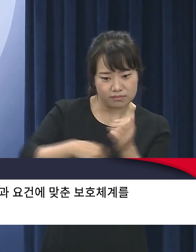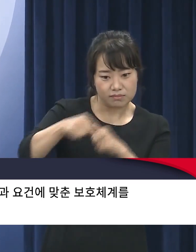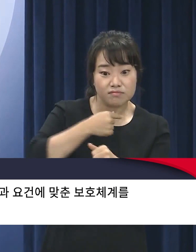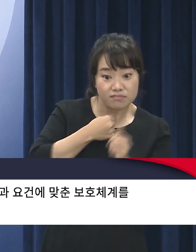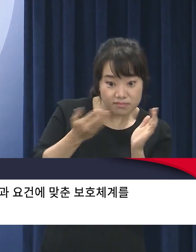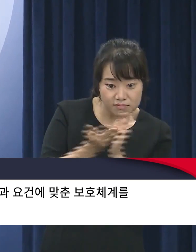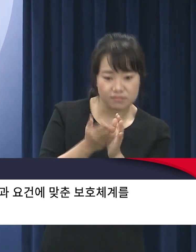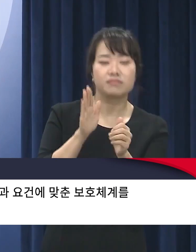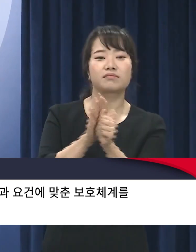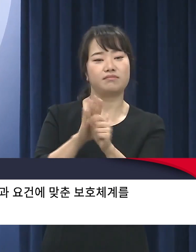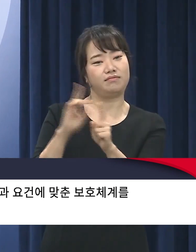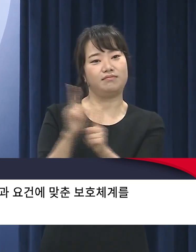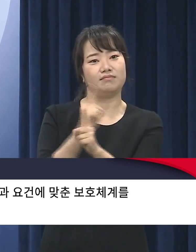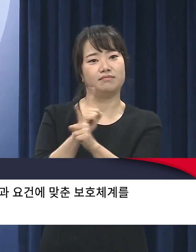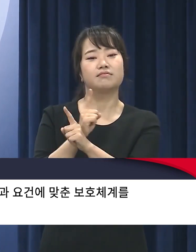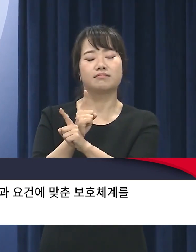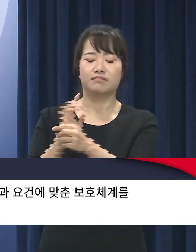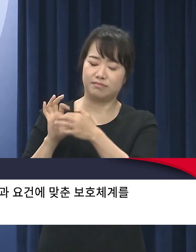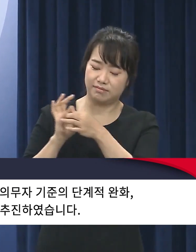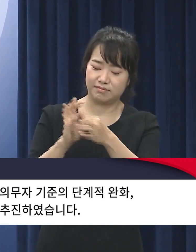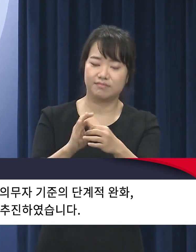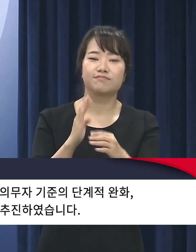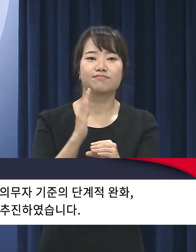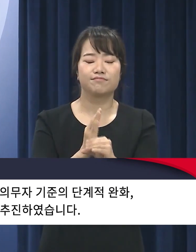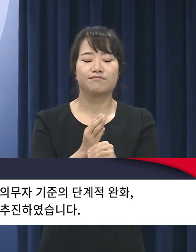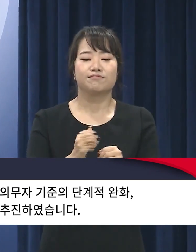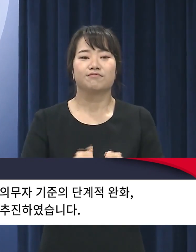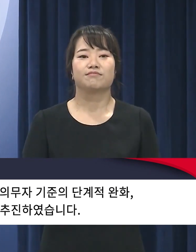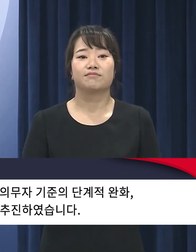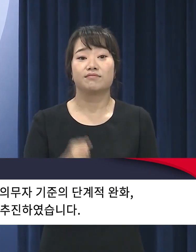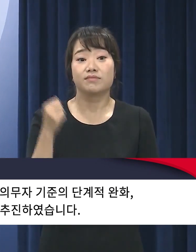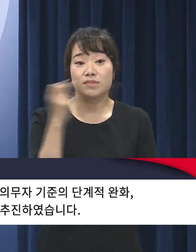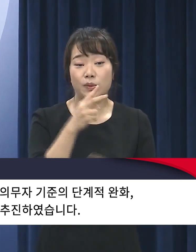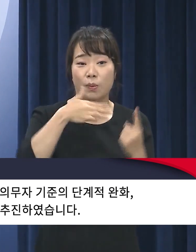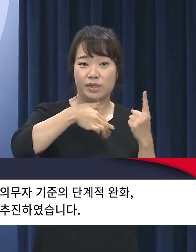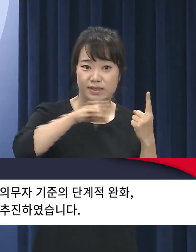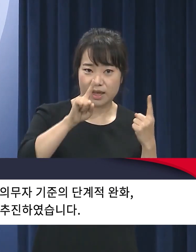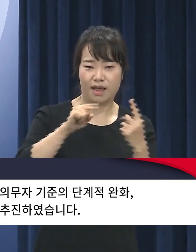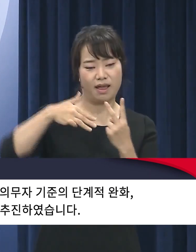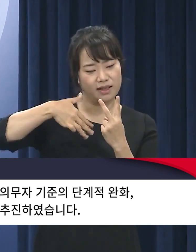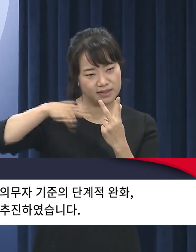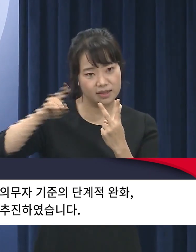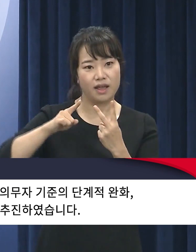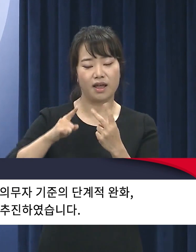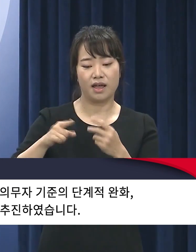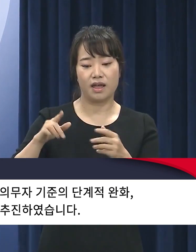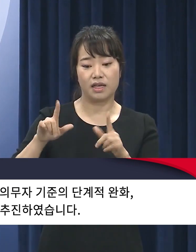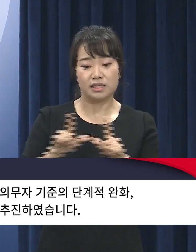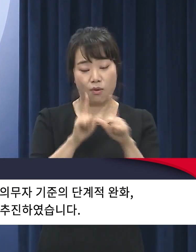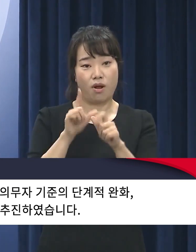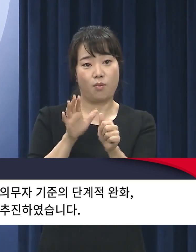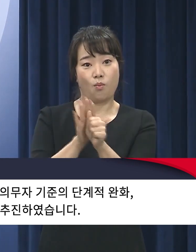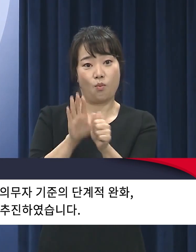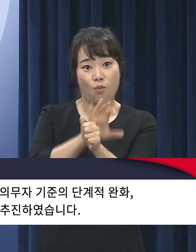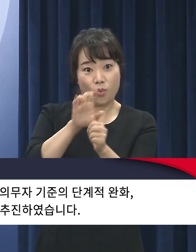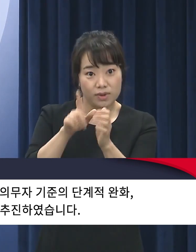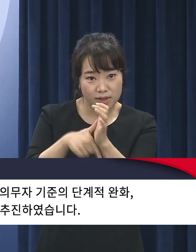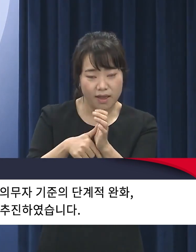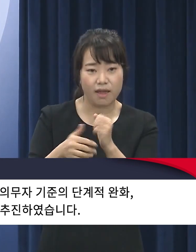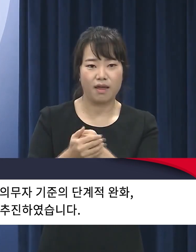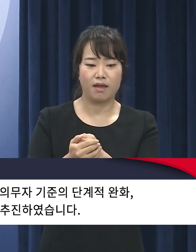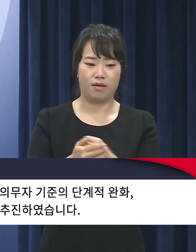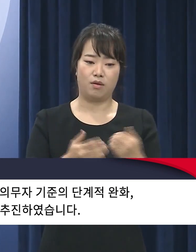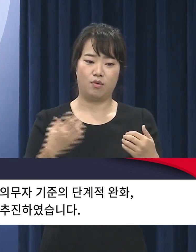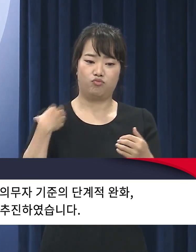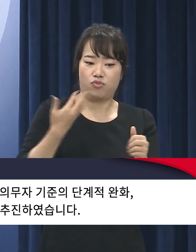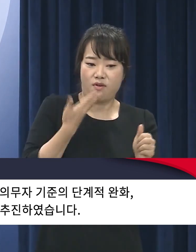욕구에 맞춘 보호체계를 구축하였습니다. 또한 제1차, 2차 기초생활보장 종합계획을 통해